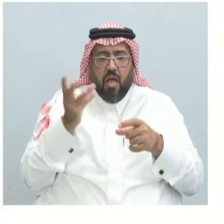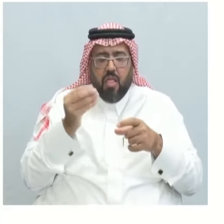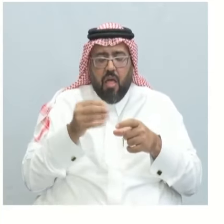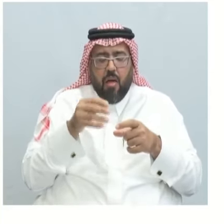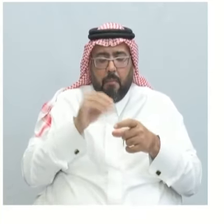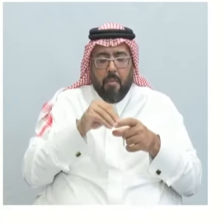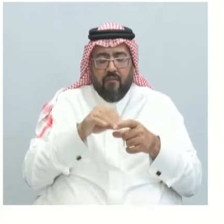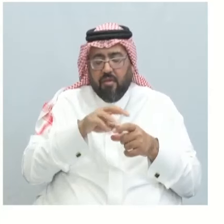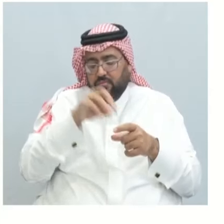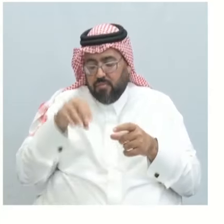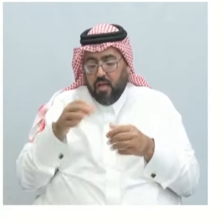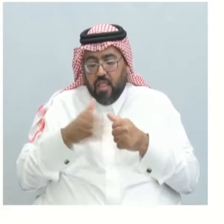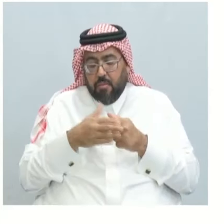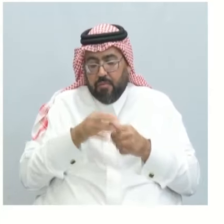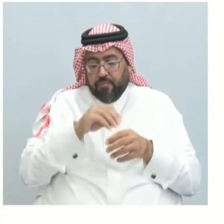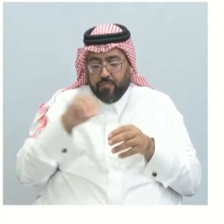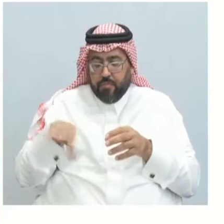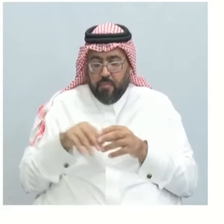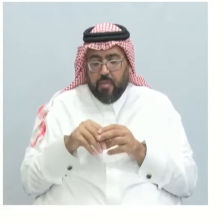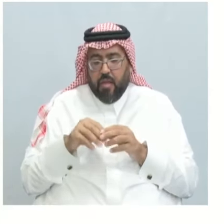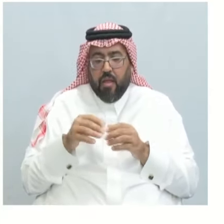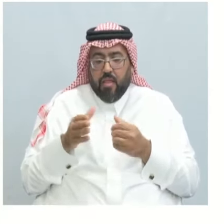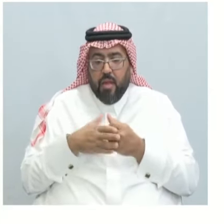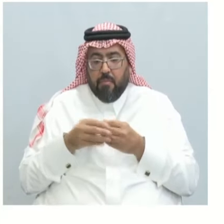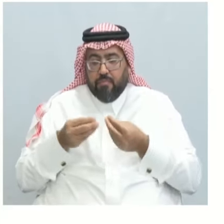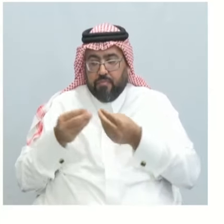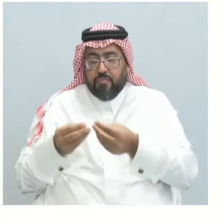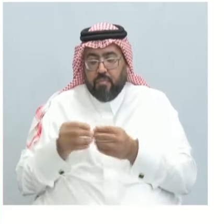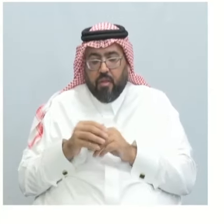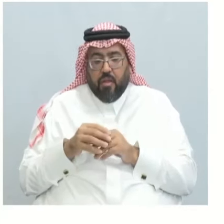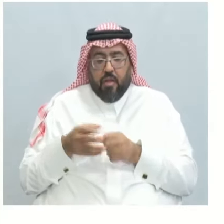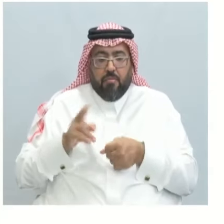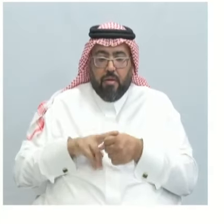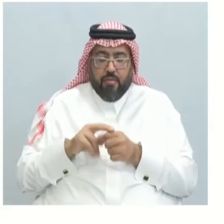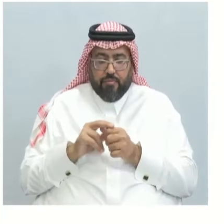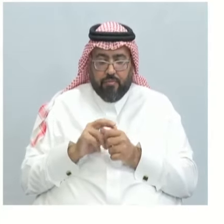الادوات والخدمات التي يمكنها مساعدتك على